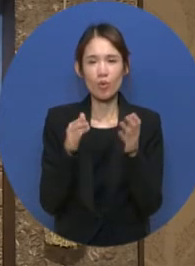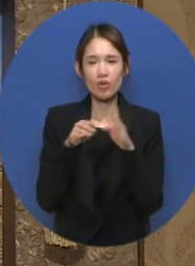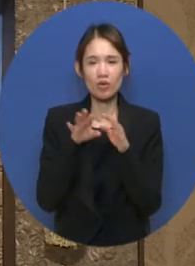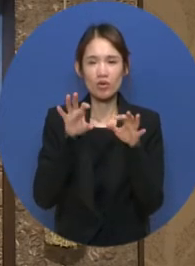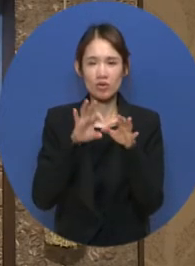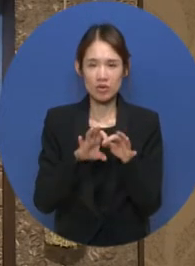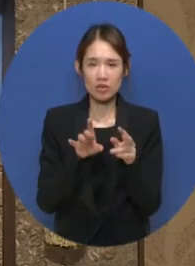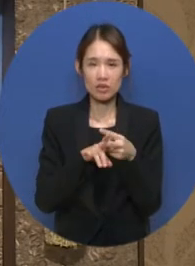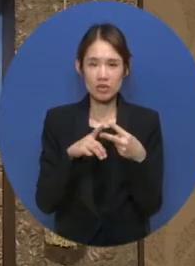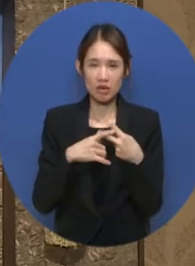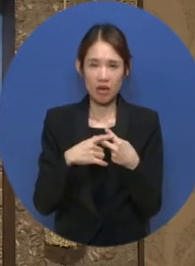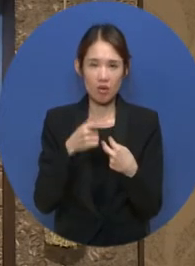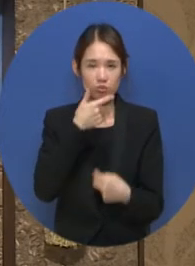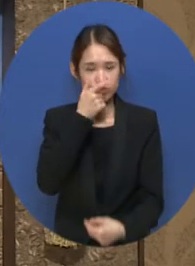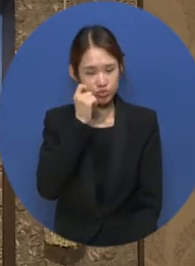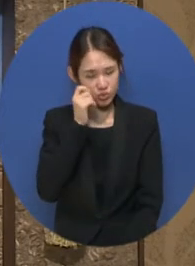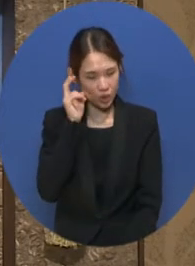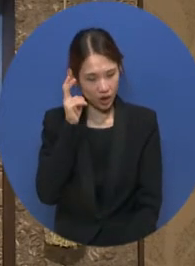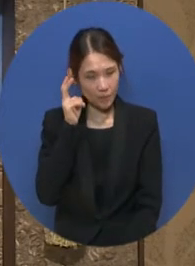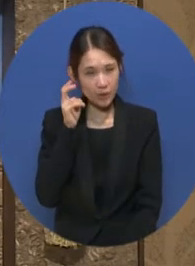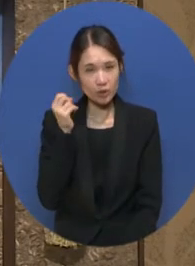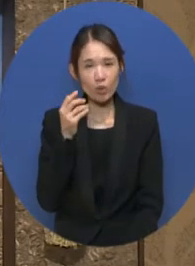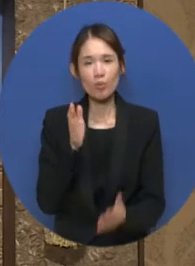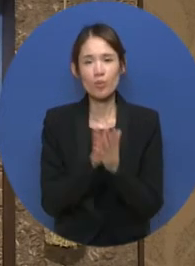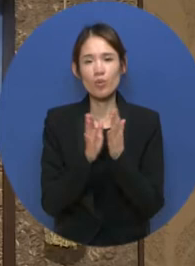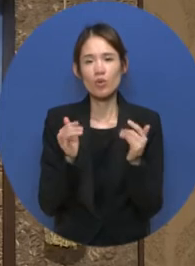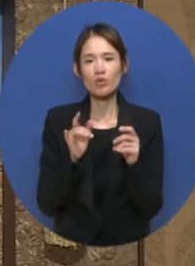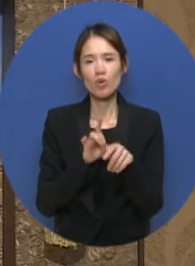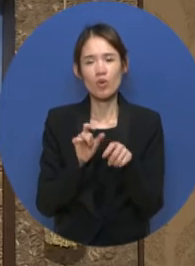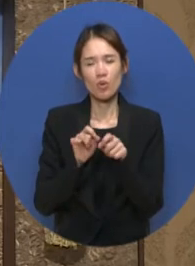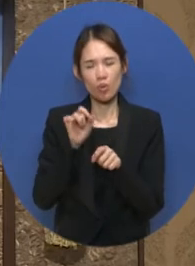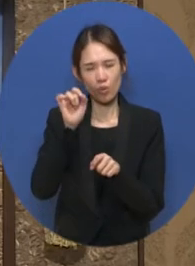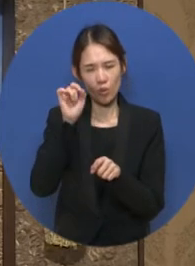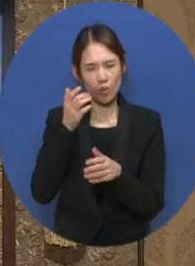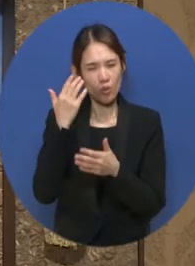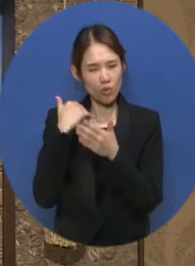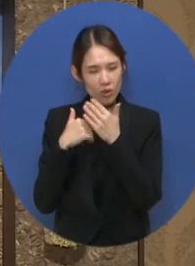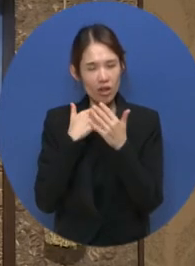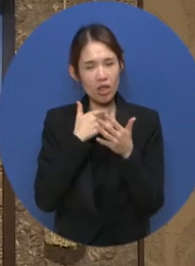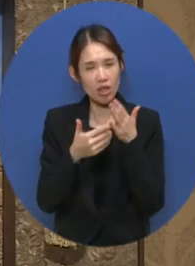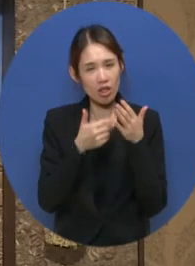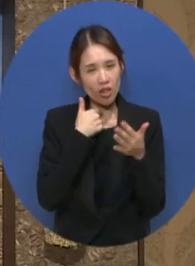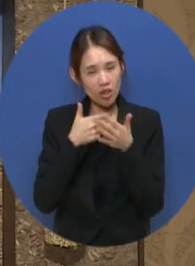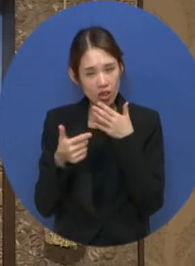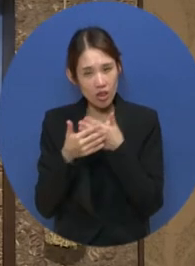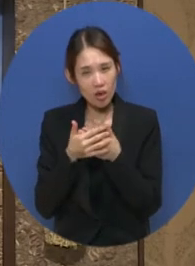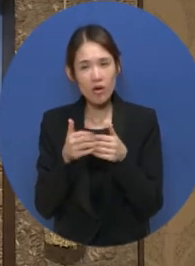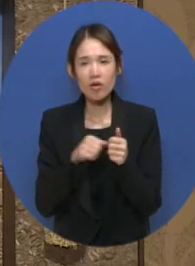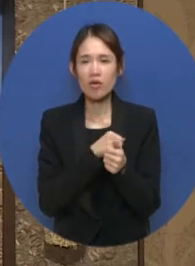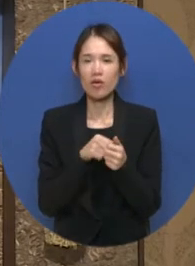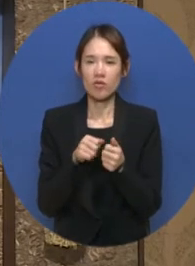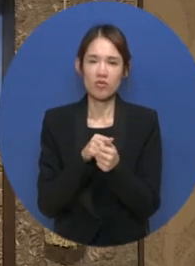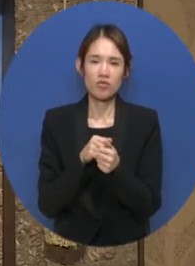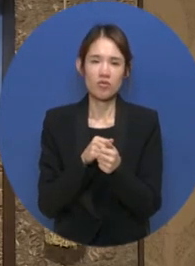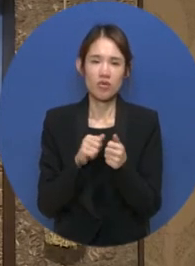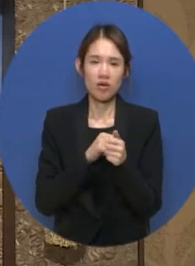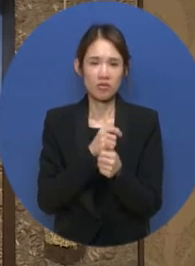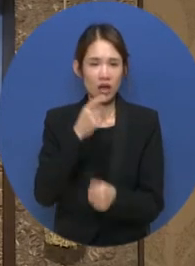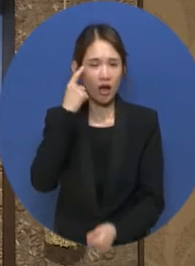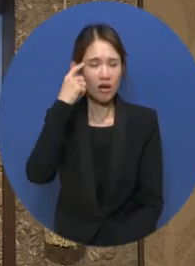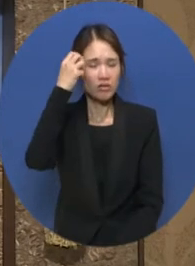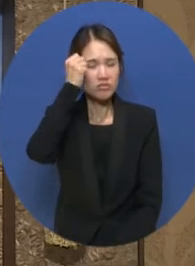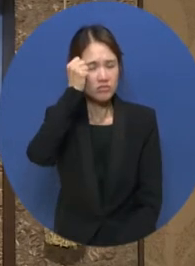이해가 없을 수도 있고 그리고 보니 아주 오랫동안 이 겪어왔던 여러가지 학대 사항들이 이 확대라고 인지